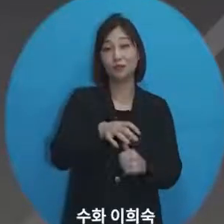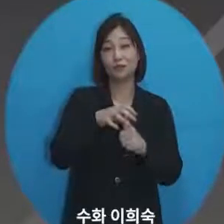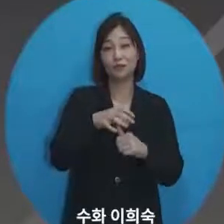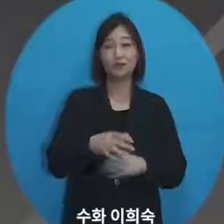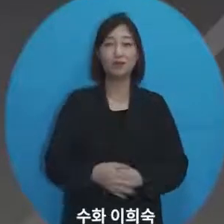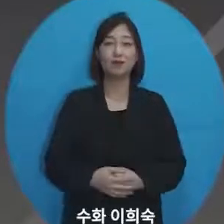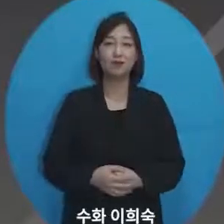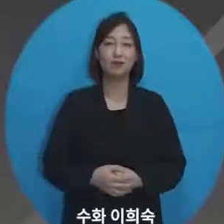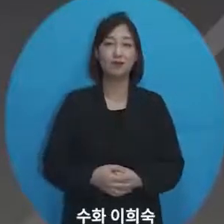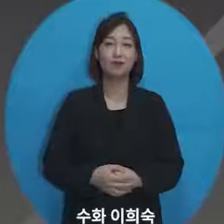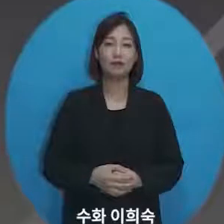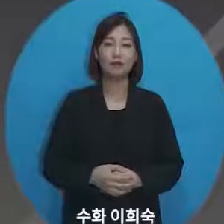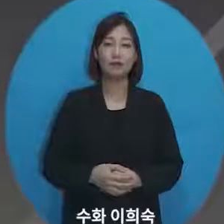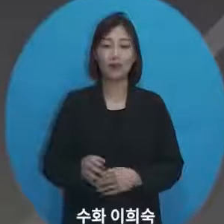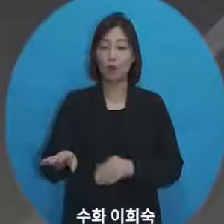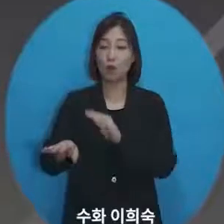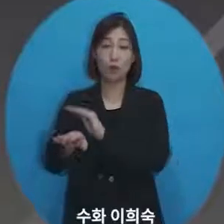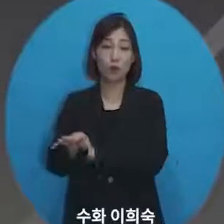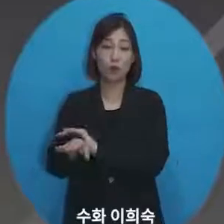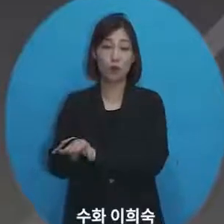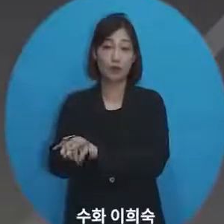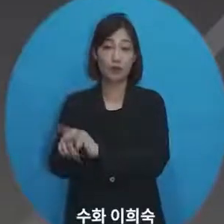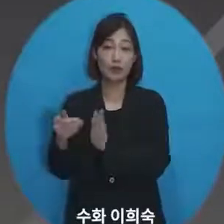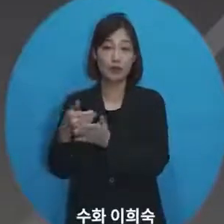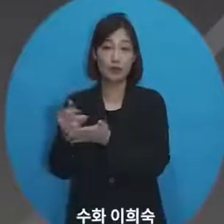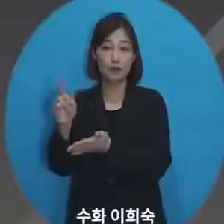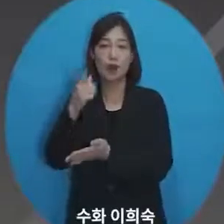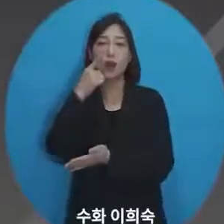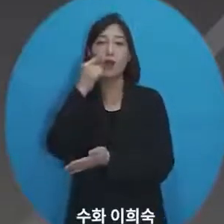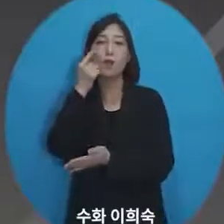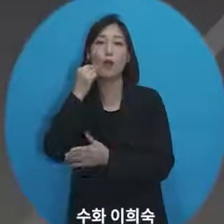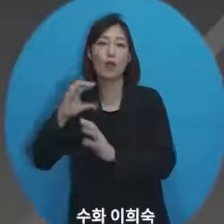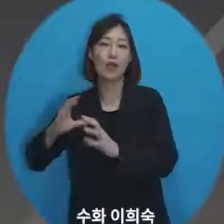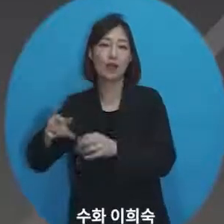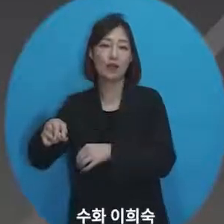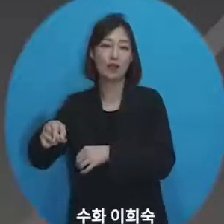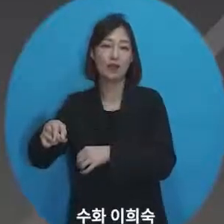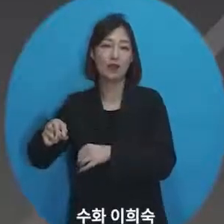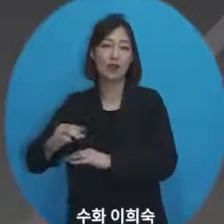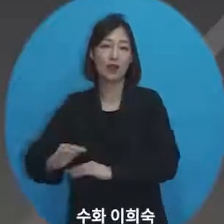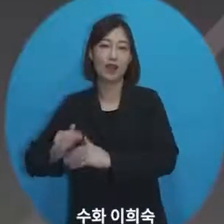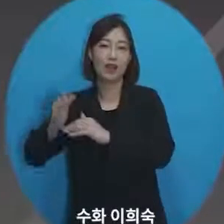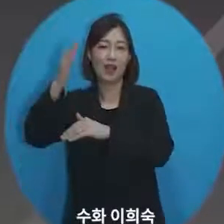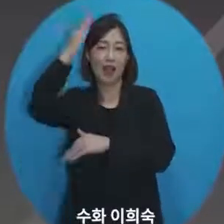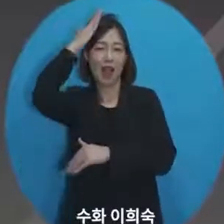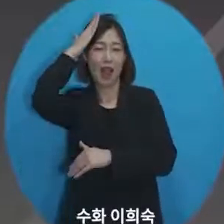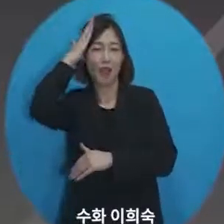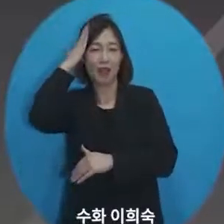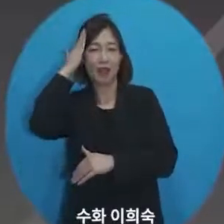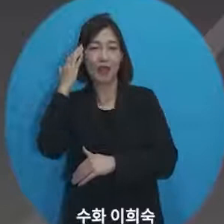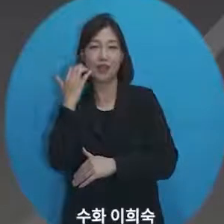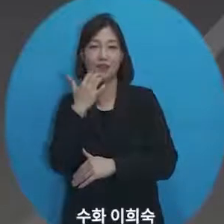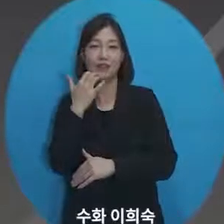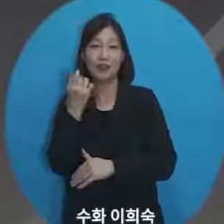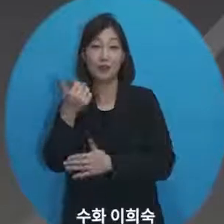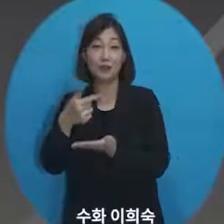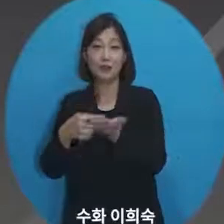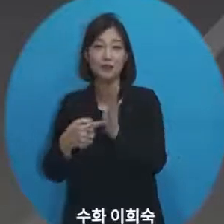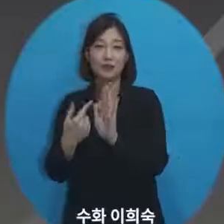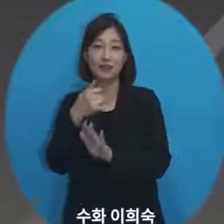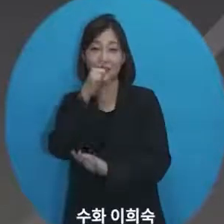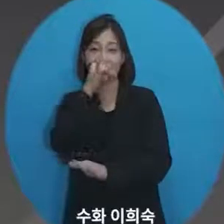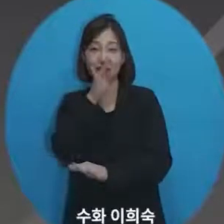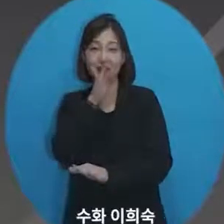좀 포인트를 주고 있는 부분을 알 수 있으시고 오른쪽에는 일본에서 계단코 부분에